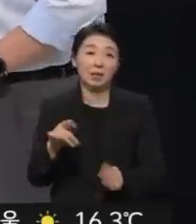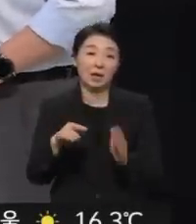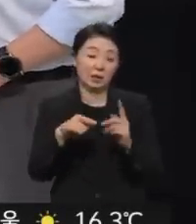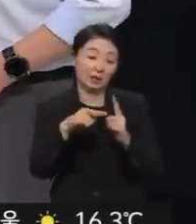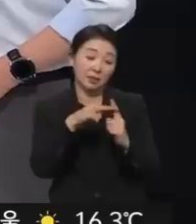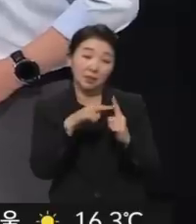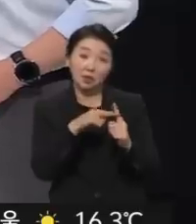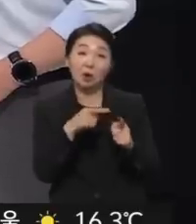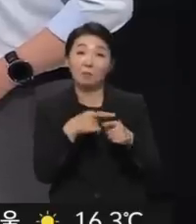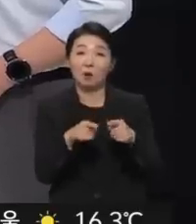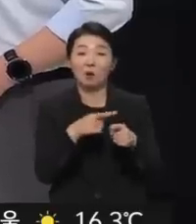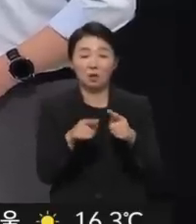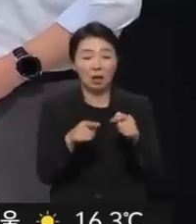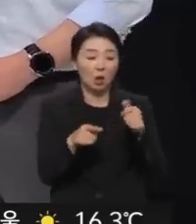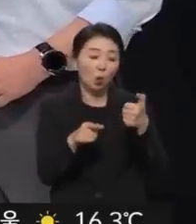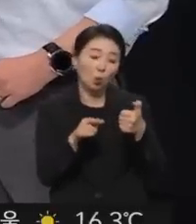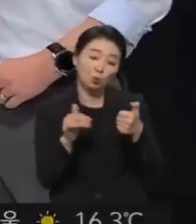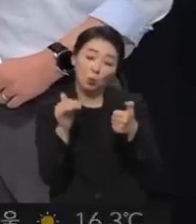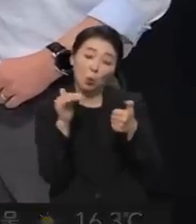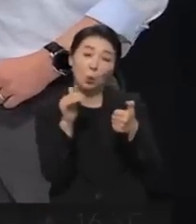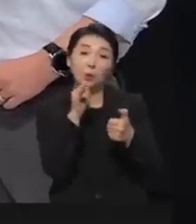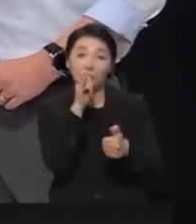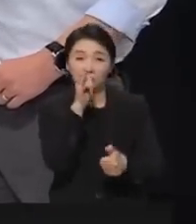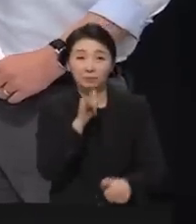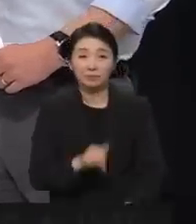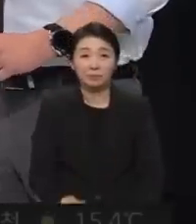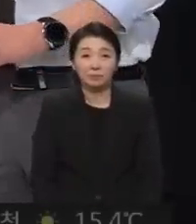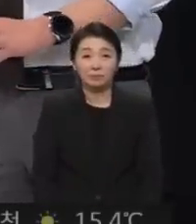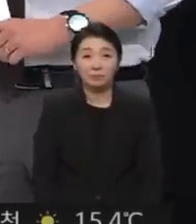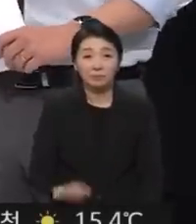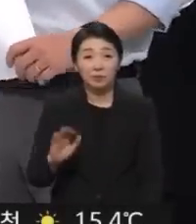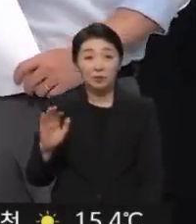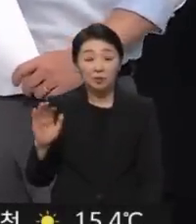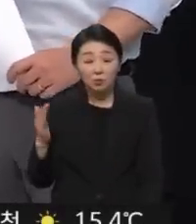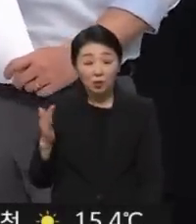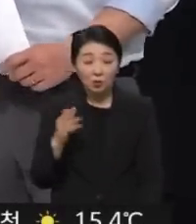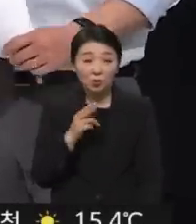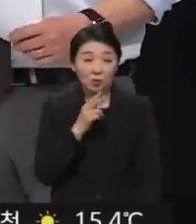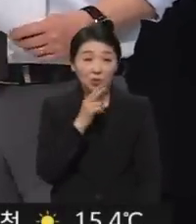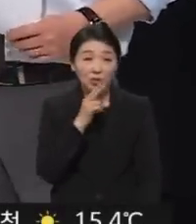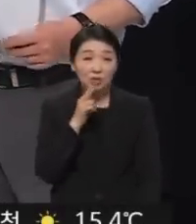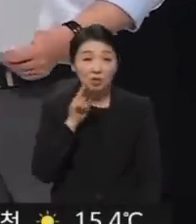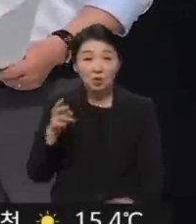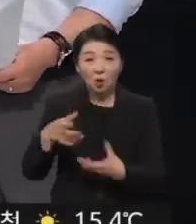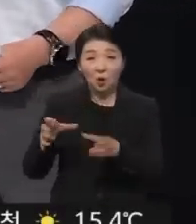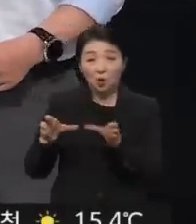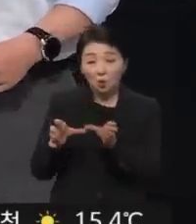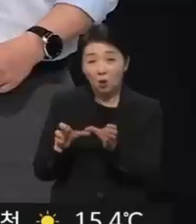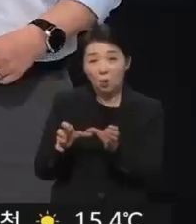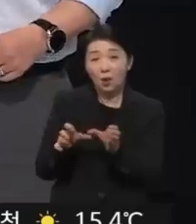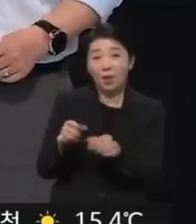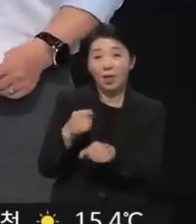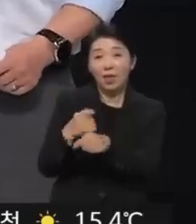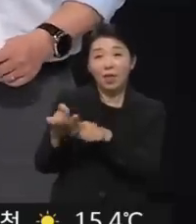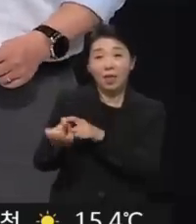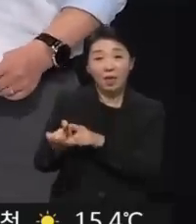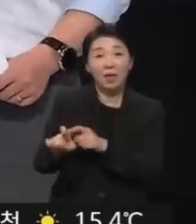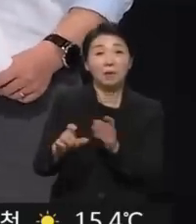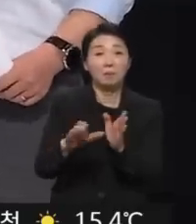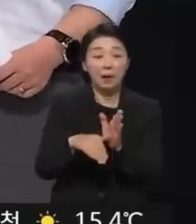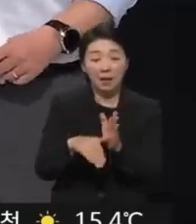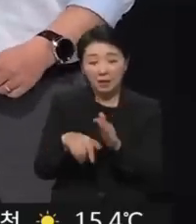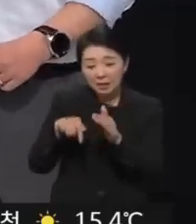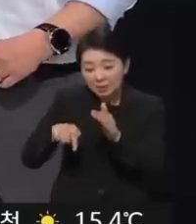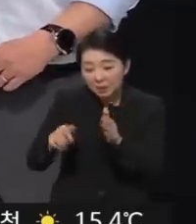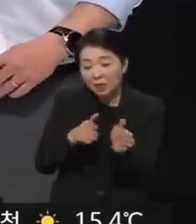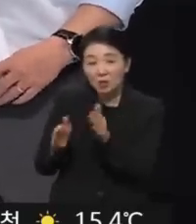긍정평가가 절반을 조금 넘는 수준인데요. 최근 여권 잇따라 우클릭을 하며 집토끼 잡기에